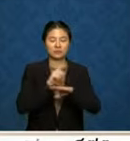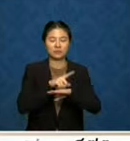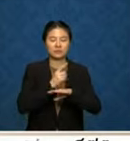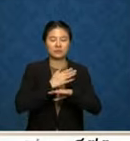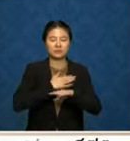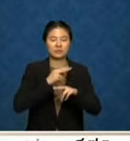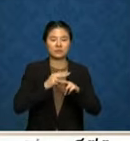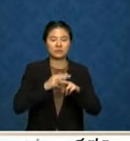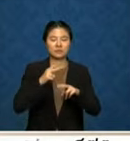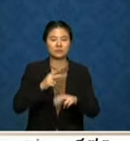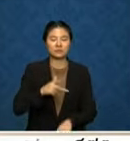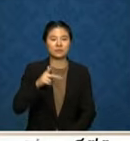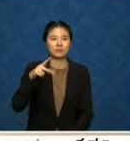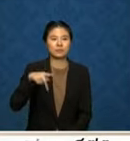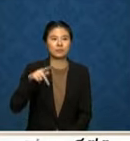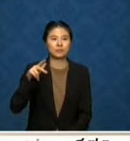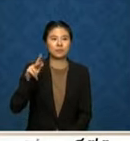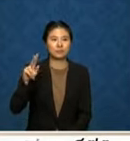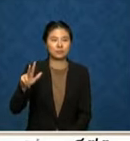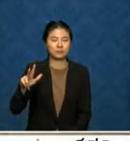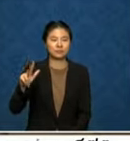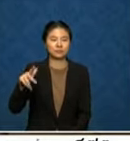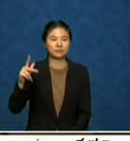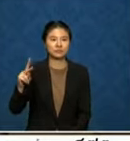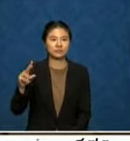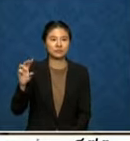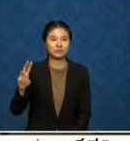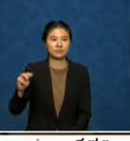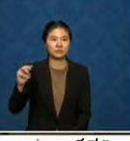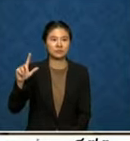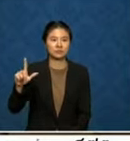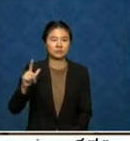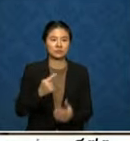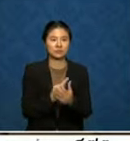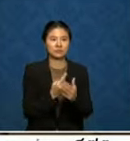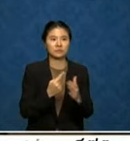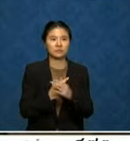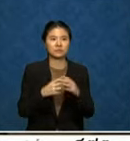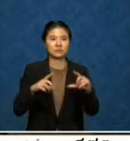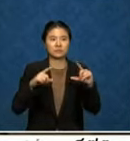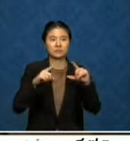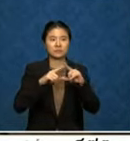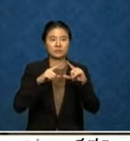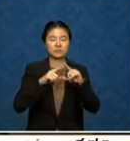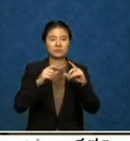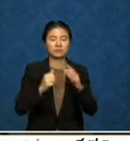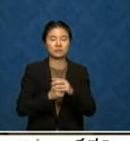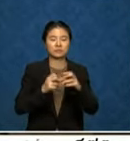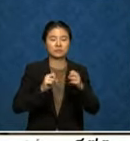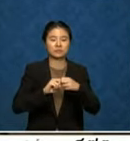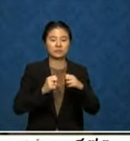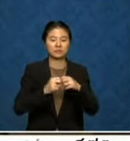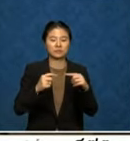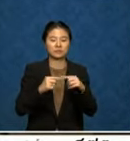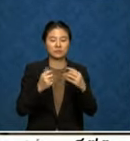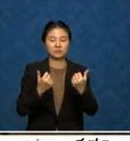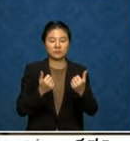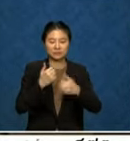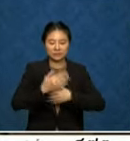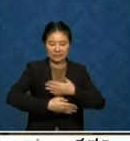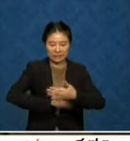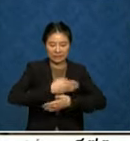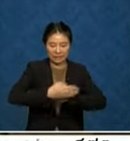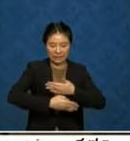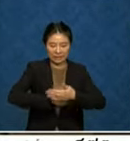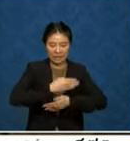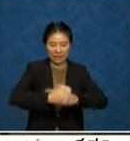ดิฉันภคมลหนุนอนันต์ผู้แทนราษฎรพรรคประชาชนค่ะท่านประธานคะปัญหาธุรกิจขายตรงซึ่งเข้าข่ายลักษณะการ